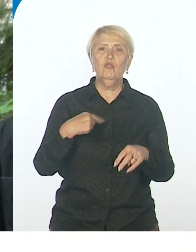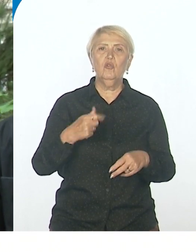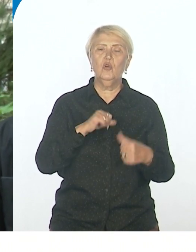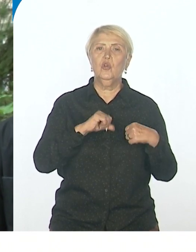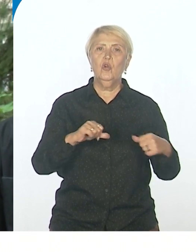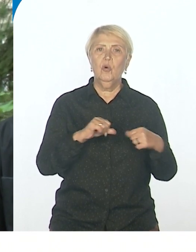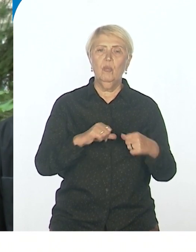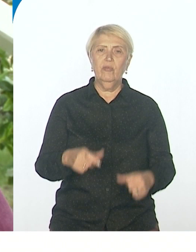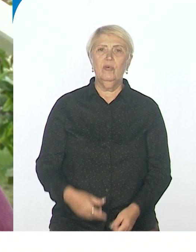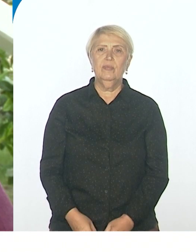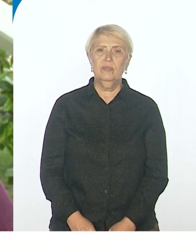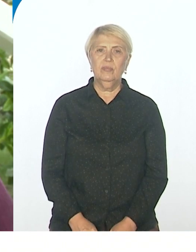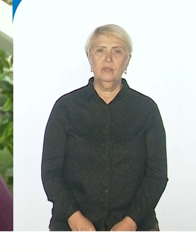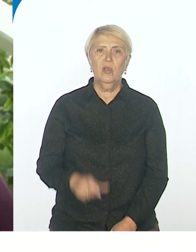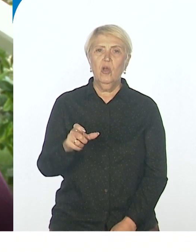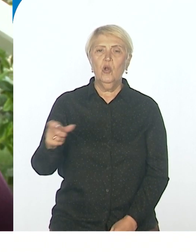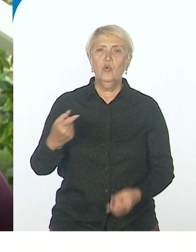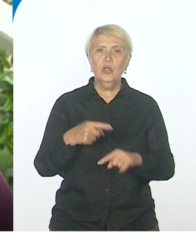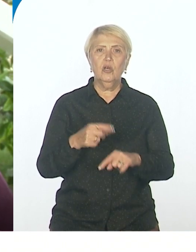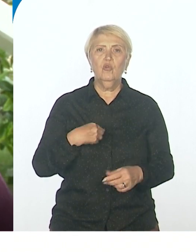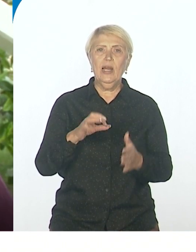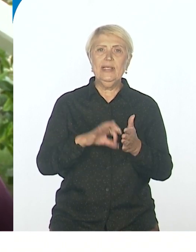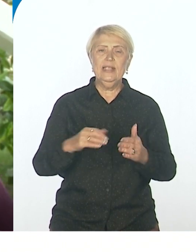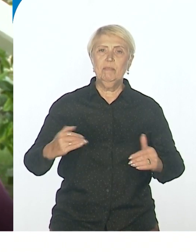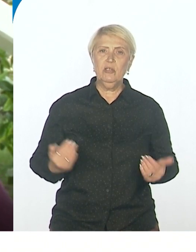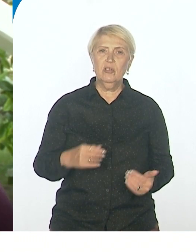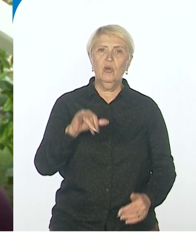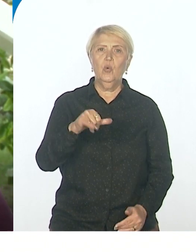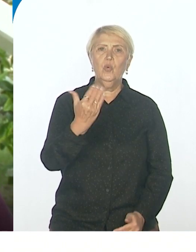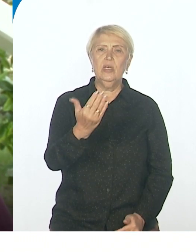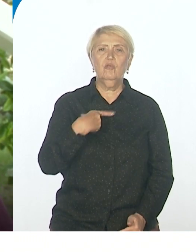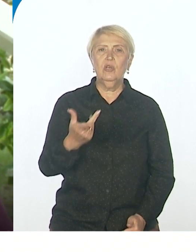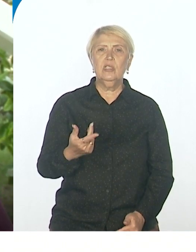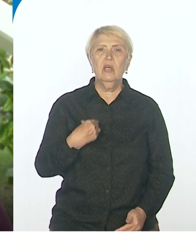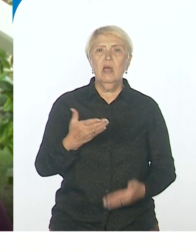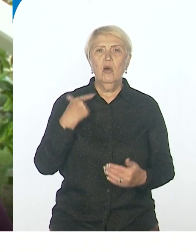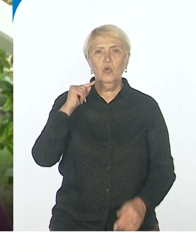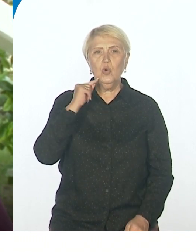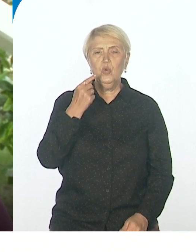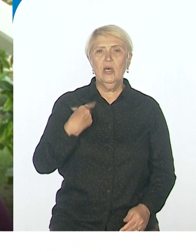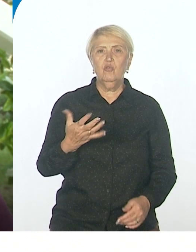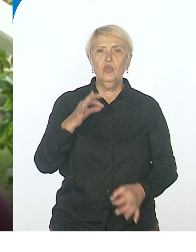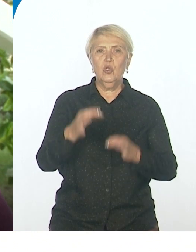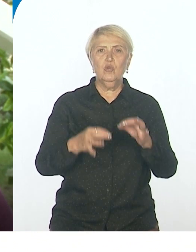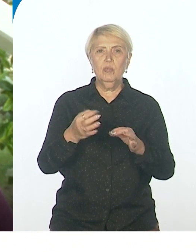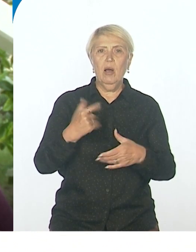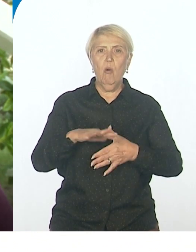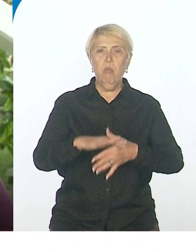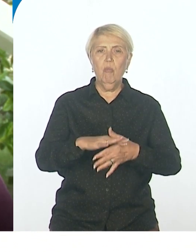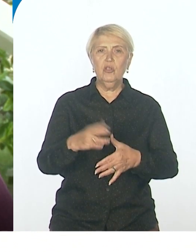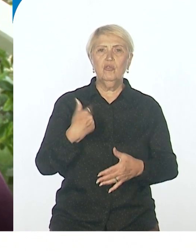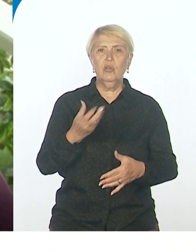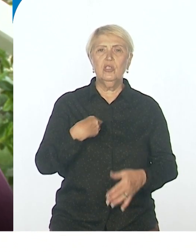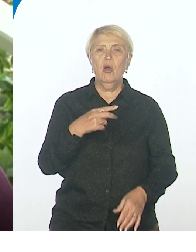Господь Иисус Христос. Люди, которые здесь проживают, у них у всех нелегкая судьба. И, конечно, помощь Бога нужна, и